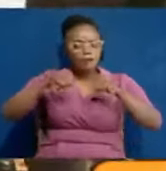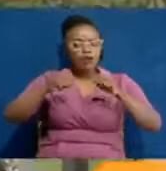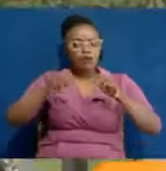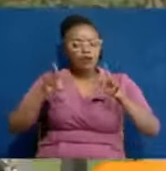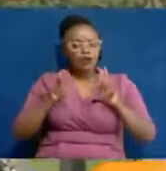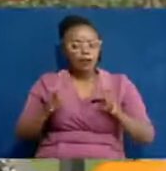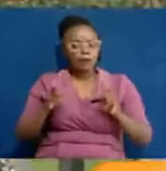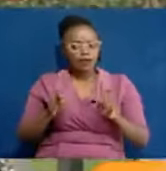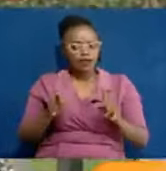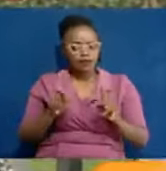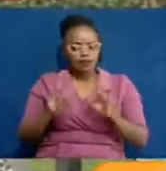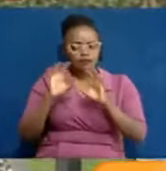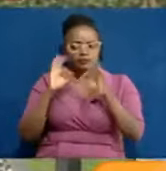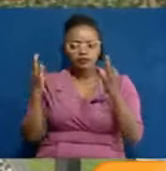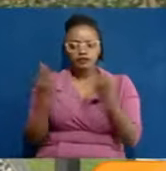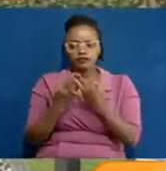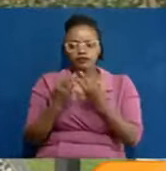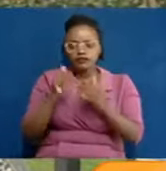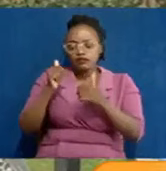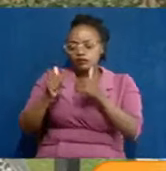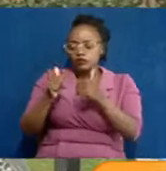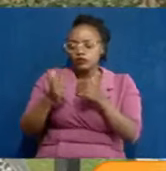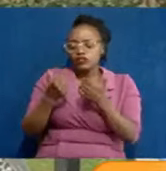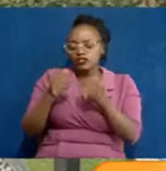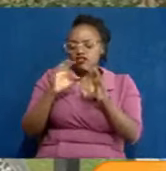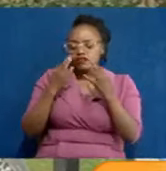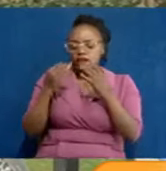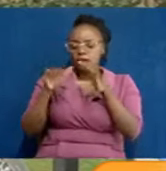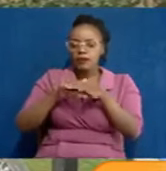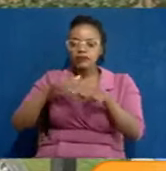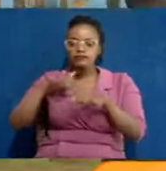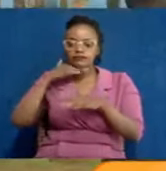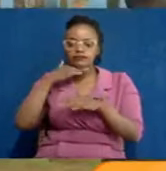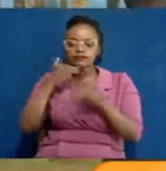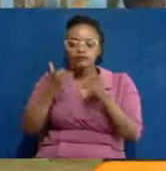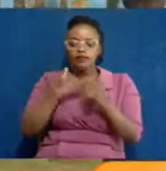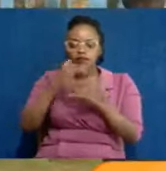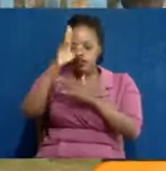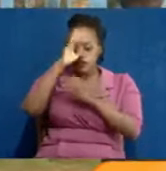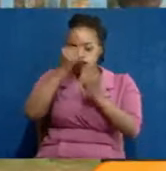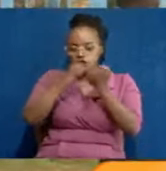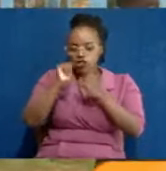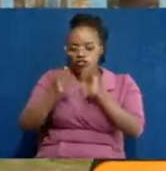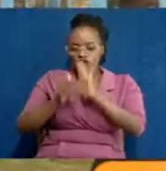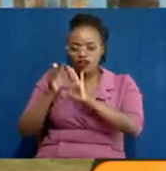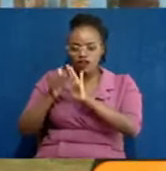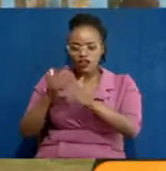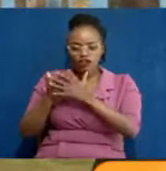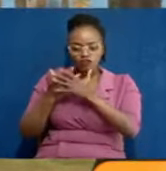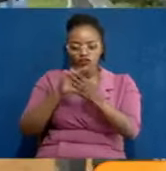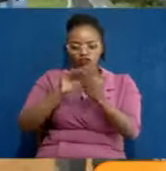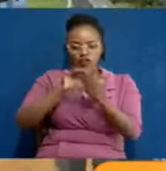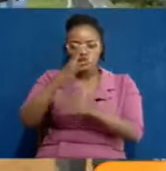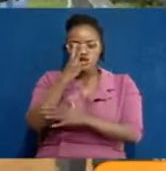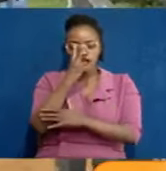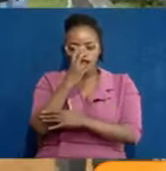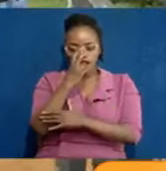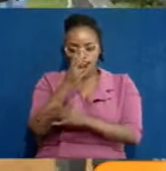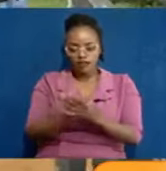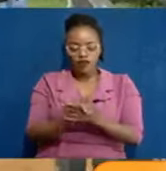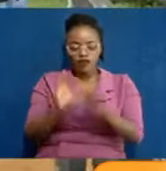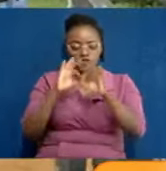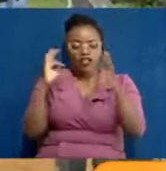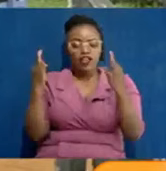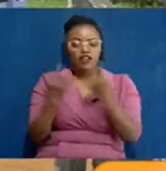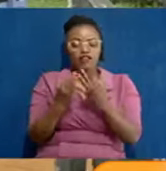bodaboda. Familia zilizopoteza wapendo wao zikiitaka idara ya polisi kufanya hima kuwakamata washukiwa zaidi.